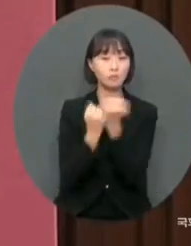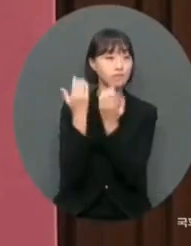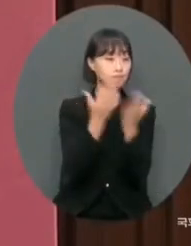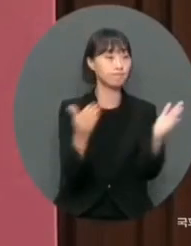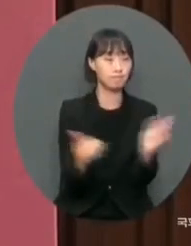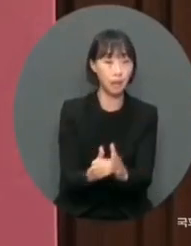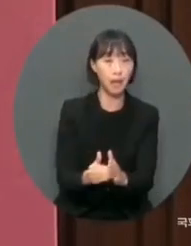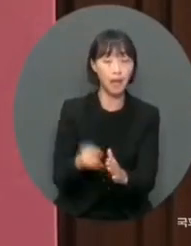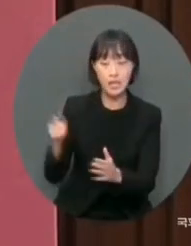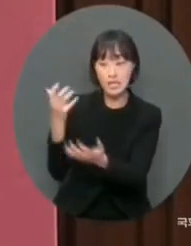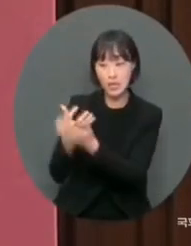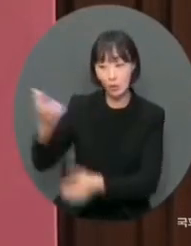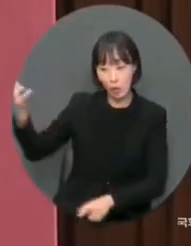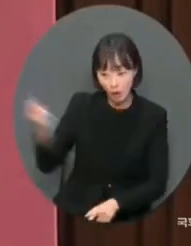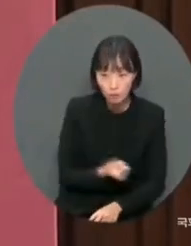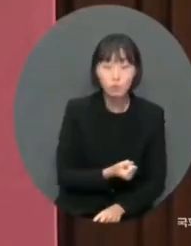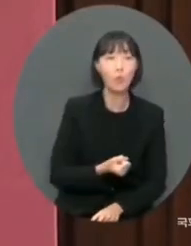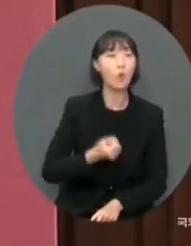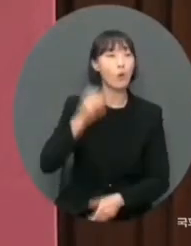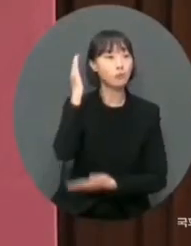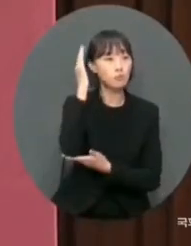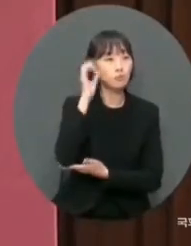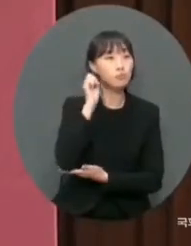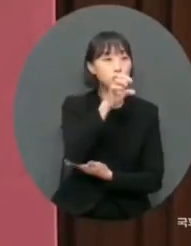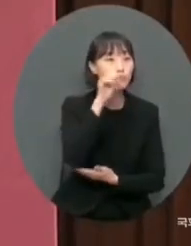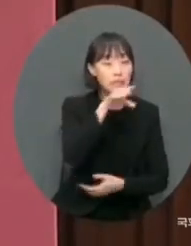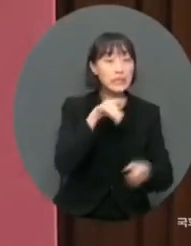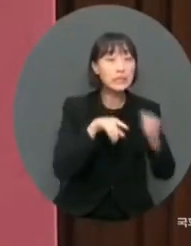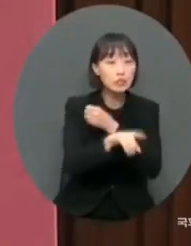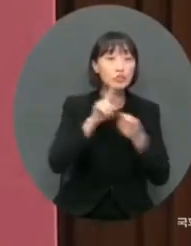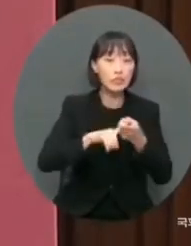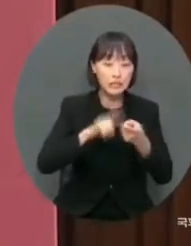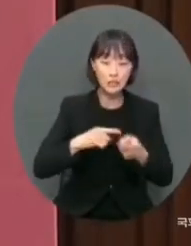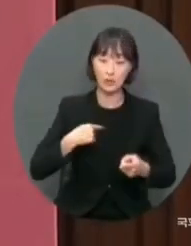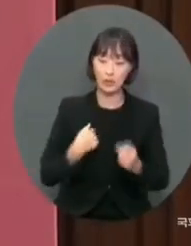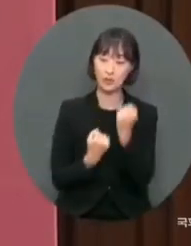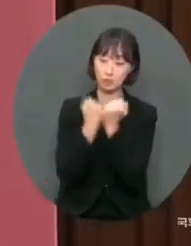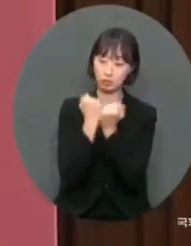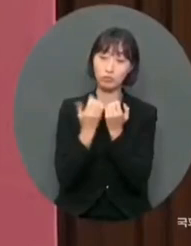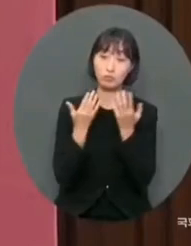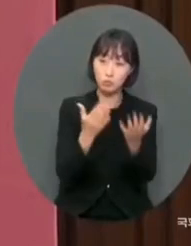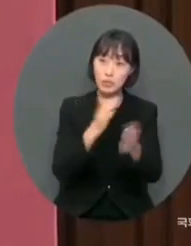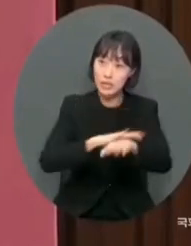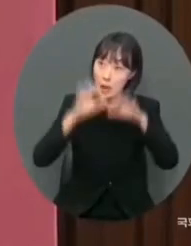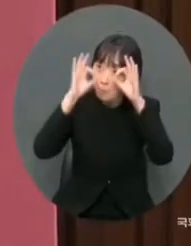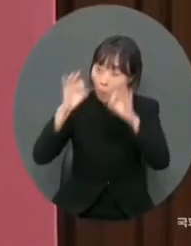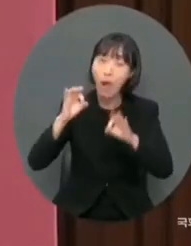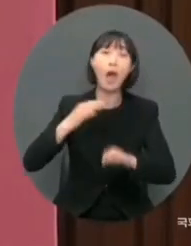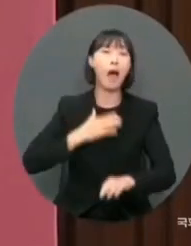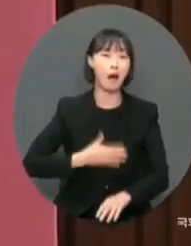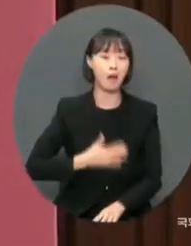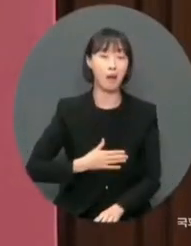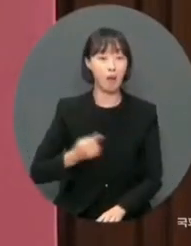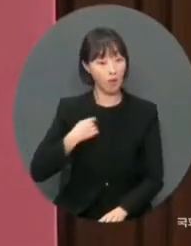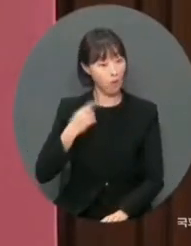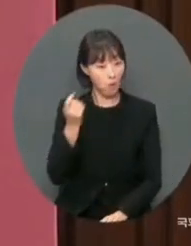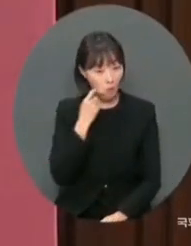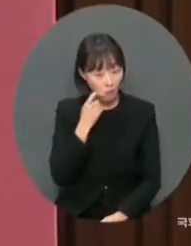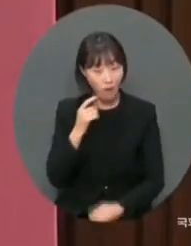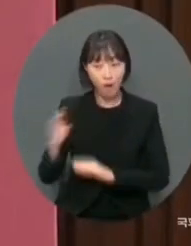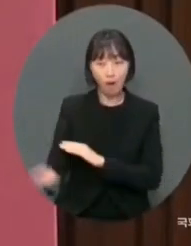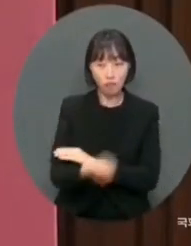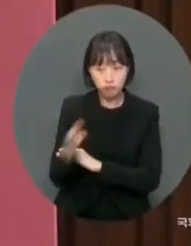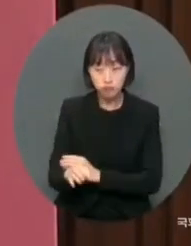이 문건을 들고 나와서 흔들어대고 있는지 그 이유는 제 질문을 끝까지 들으시면 알게 되겠죠. 제가 거짓을 얘기했거나 허위를